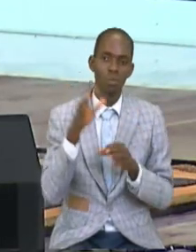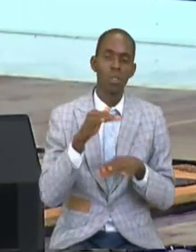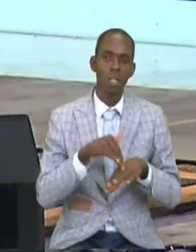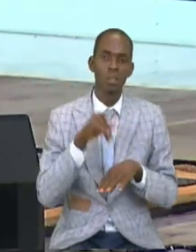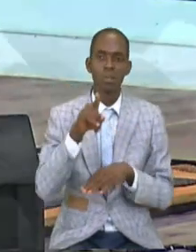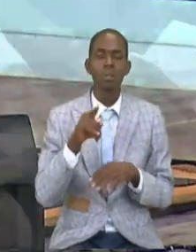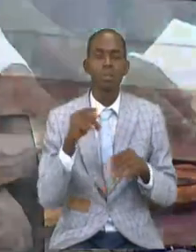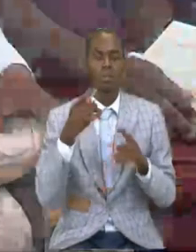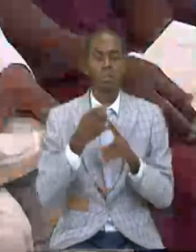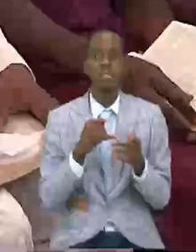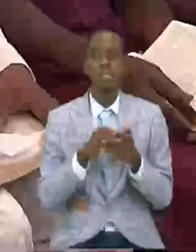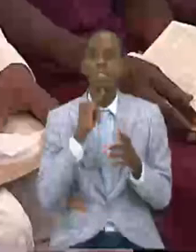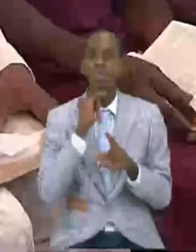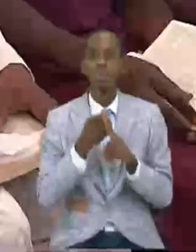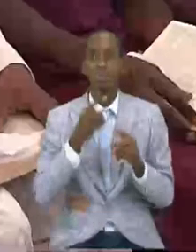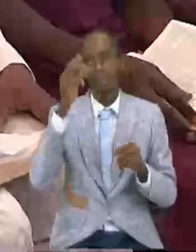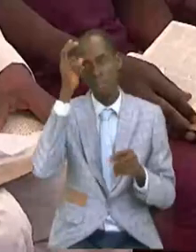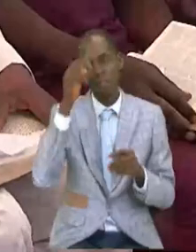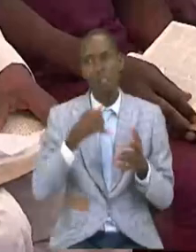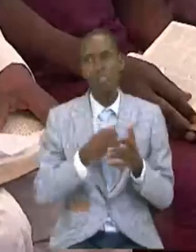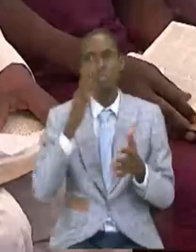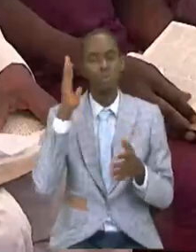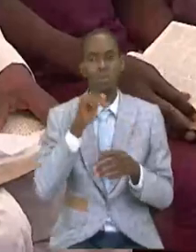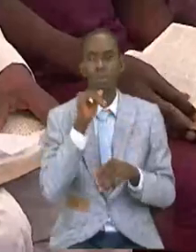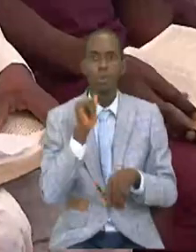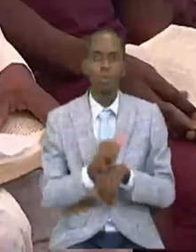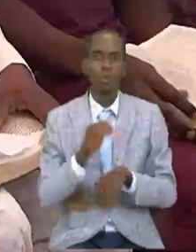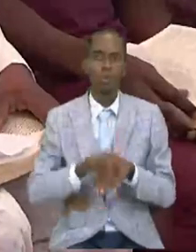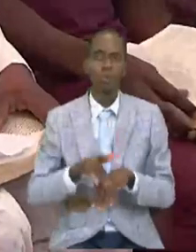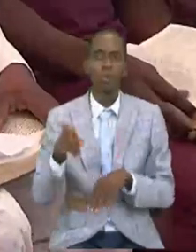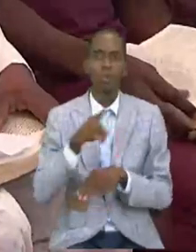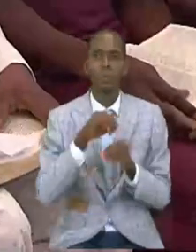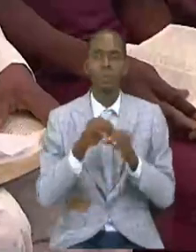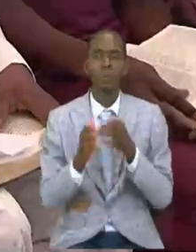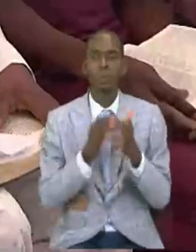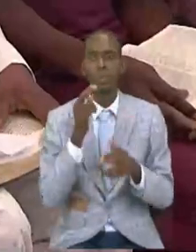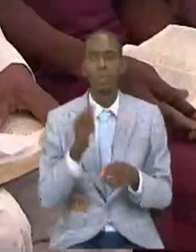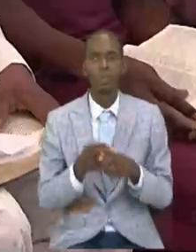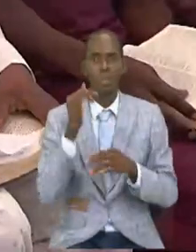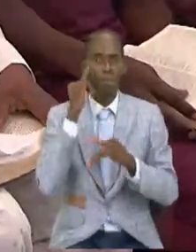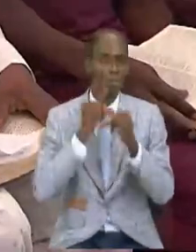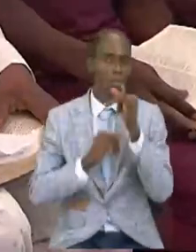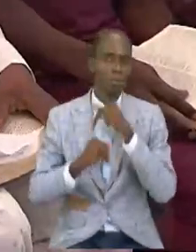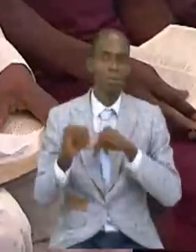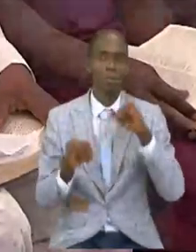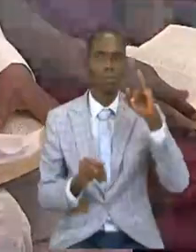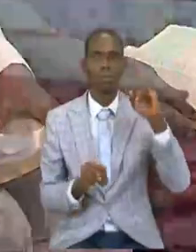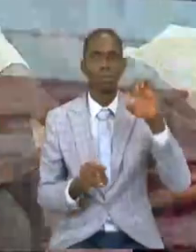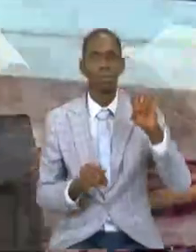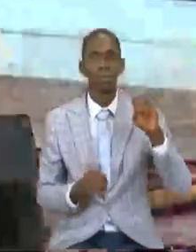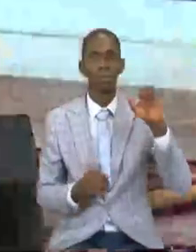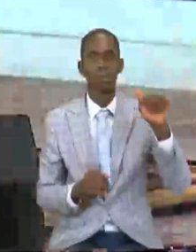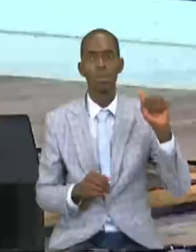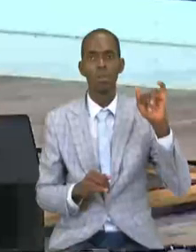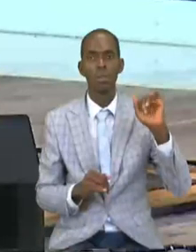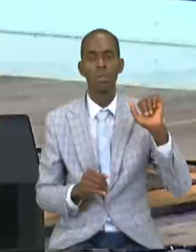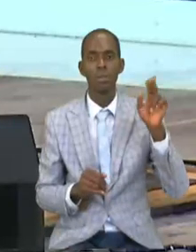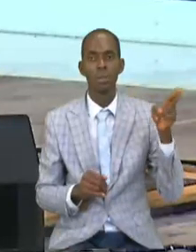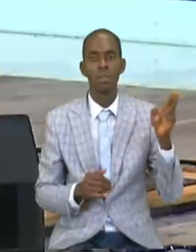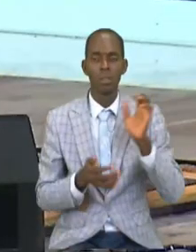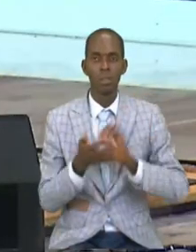est l'œuvre du diable. Et le gris est détruit de votre vie au nom de Jésus-Christ. Ésaïe 10,